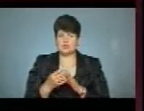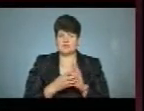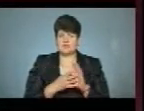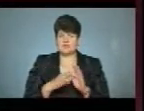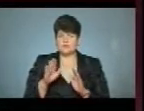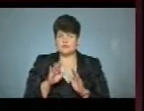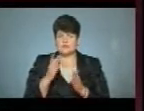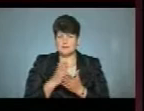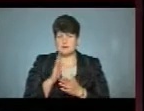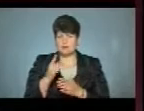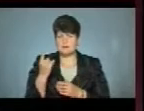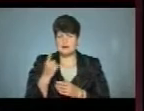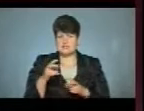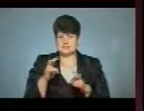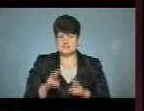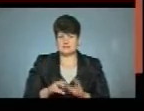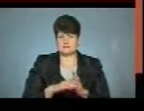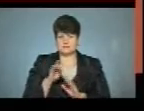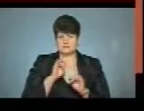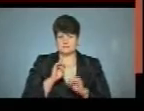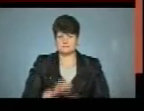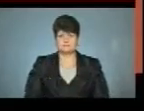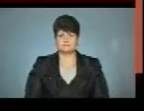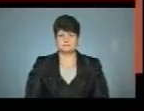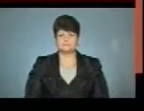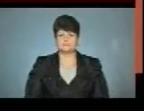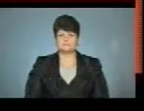бути перше засідання парламенту.